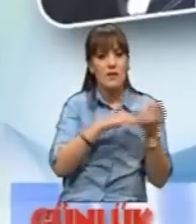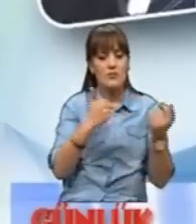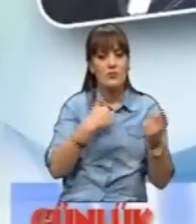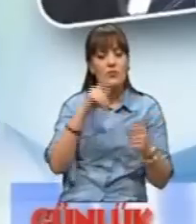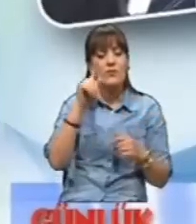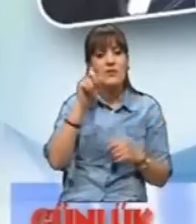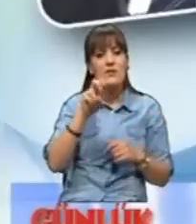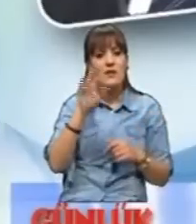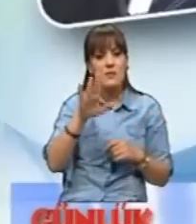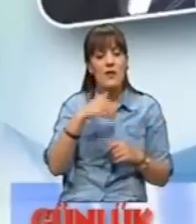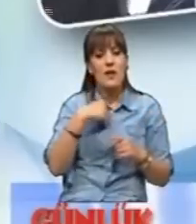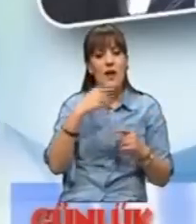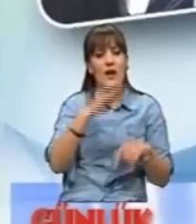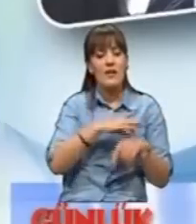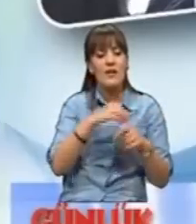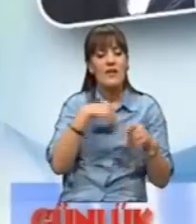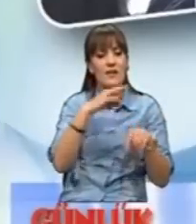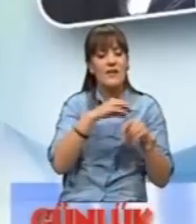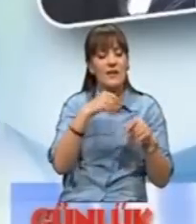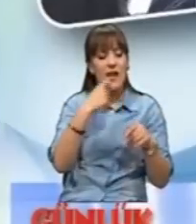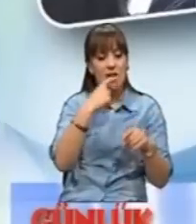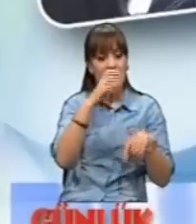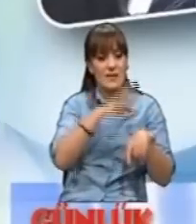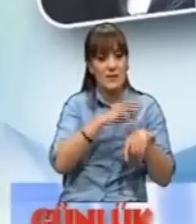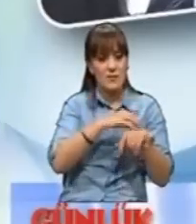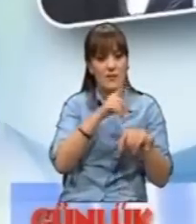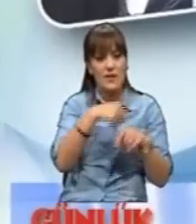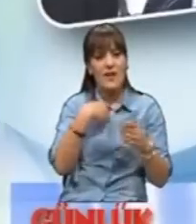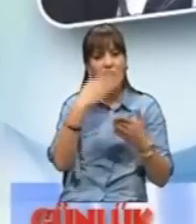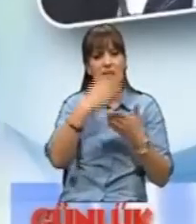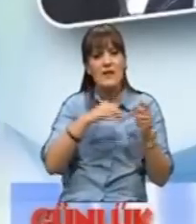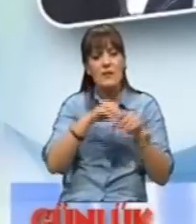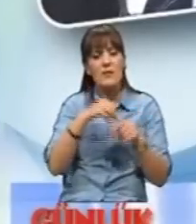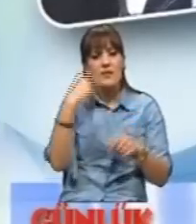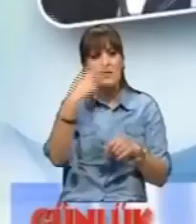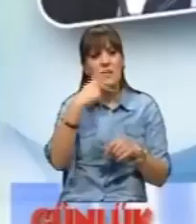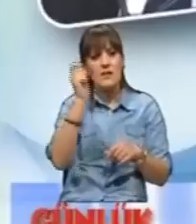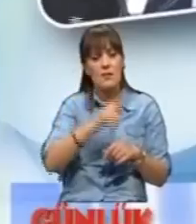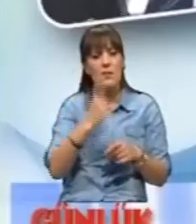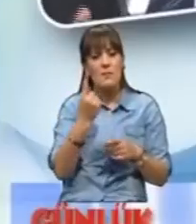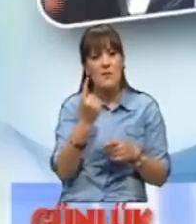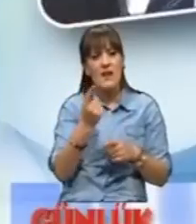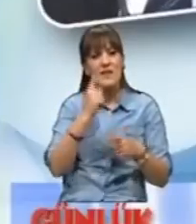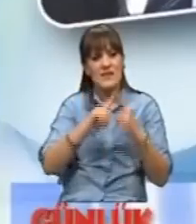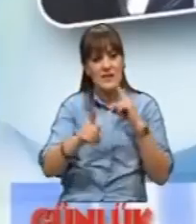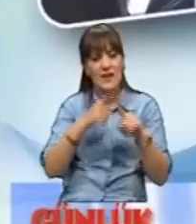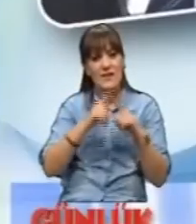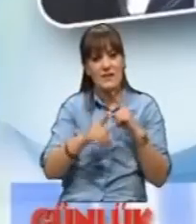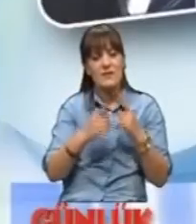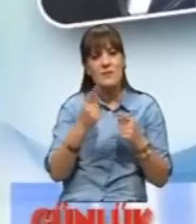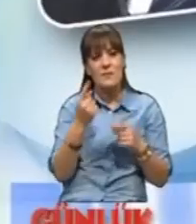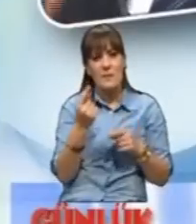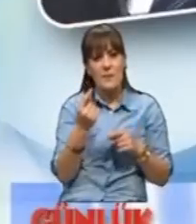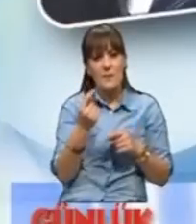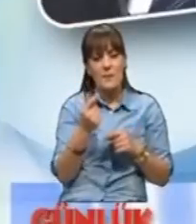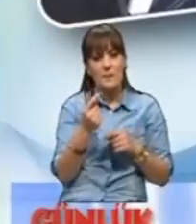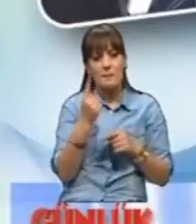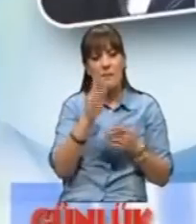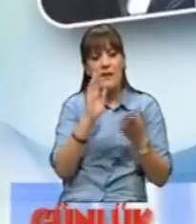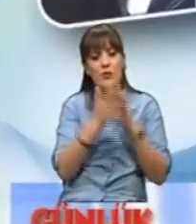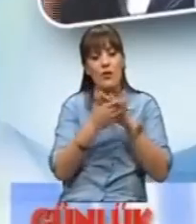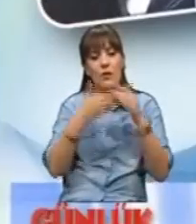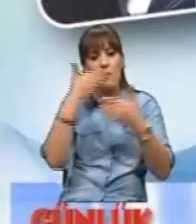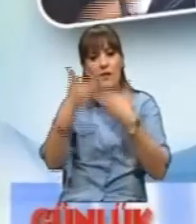85 Ankara Tıplar adına bir yarım saatlik bir beste yapmıştım ama biraz da siyasi hem de şey bir